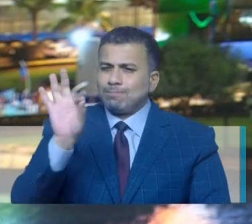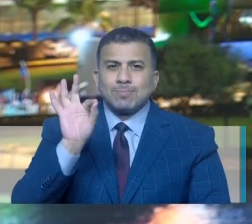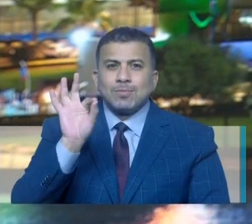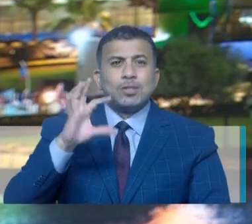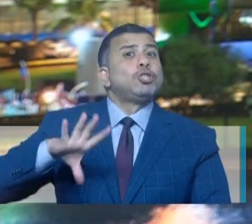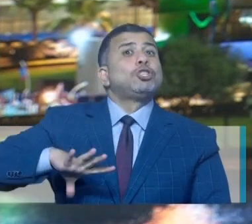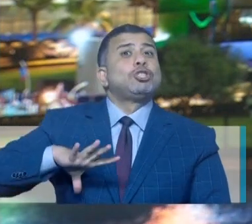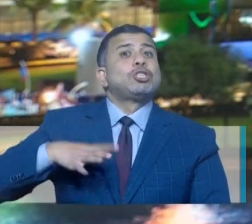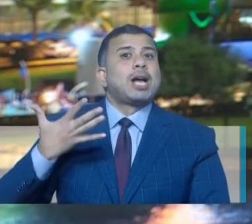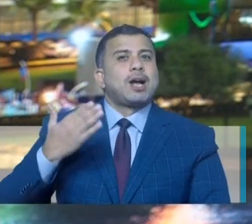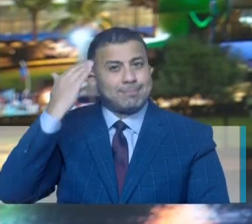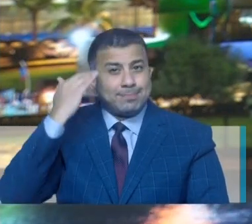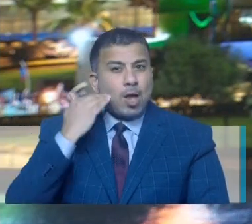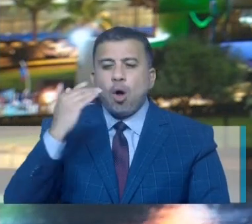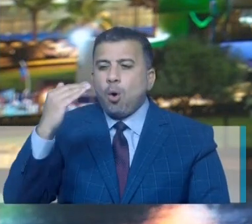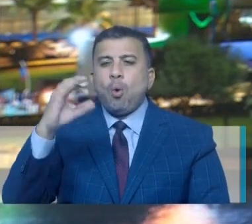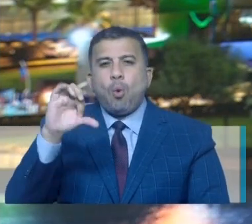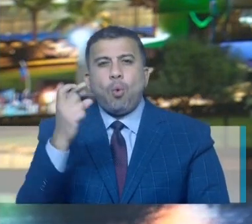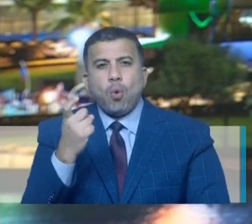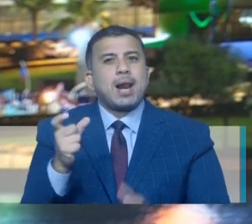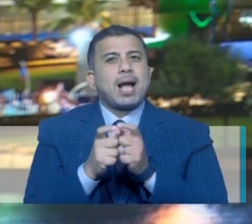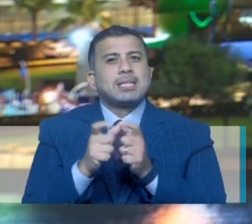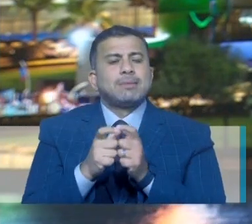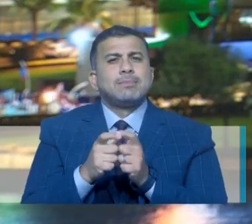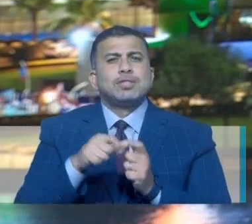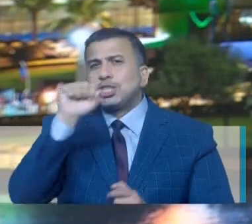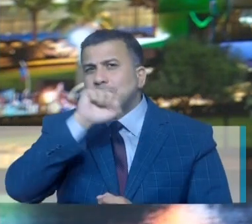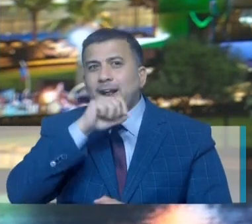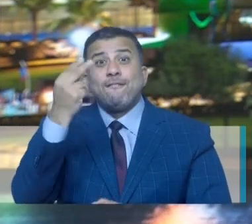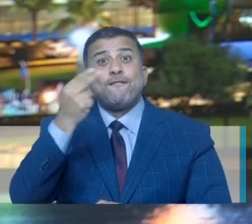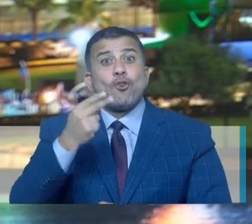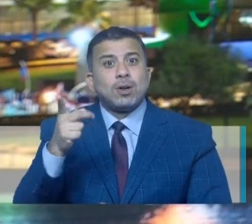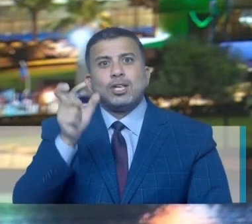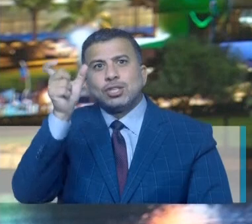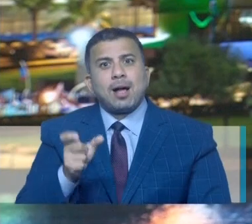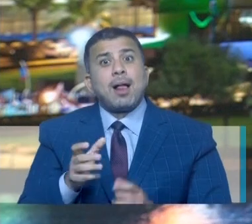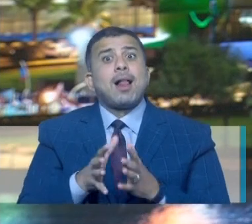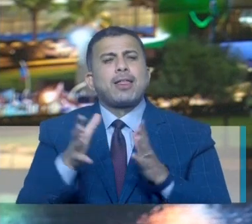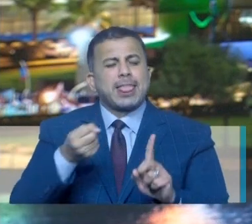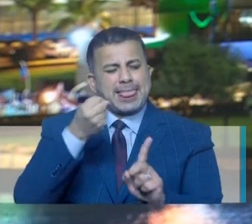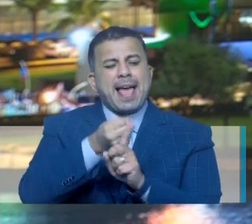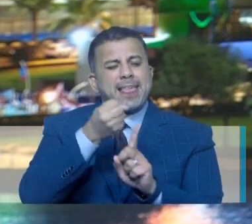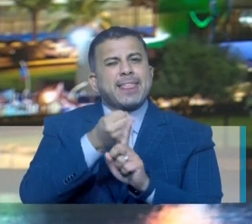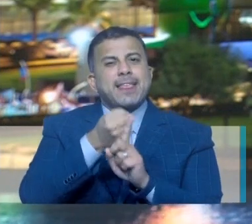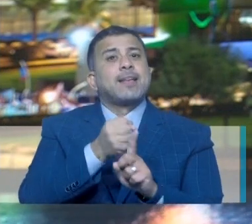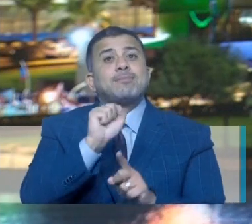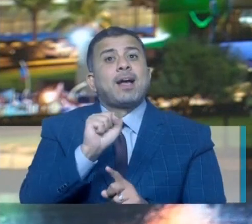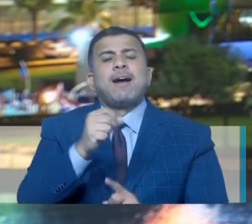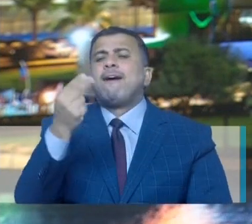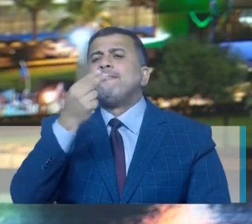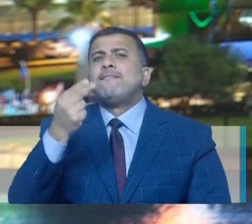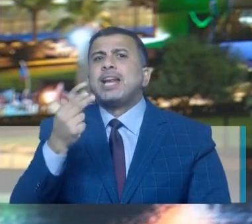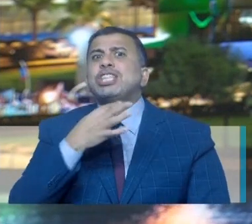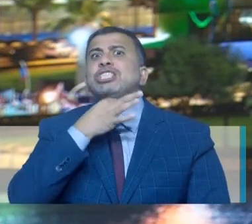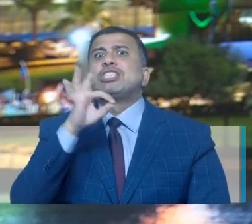اختيرت الشيخه حور القاسمي رئيس مؤسسه الشارقه للفنون الشخصيه الاكثر تاثيرا في مجال الفن